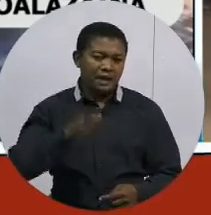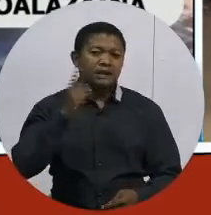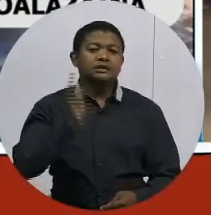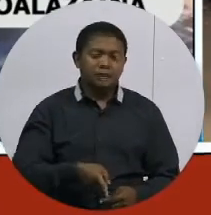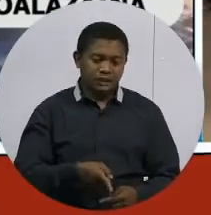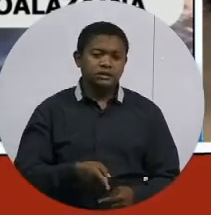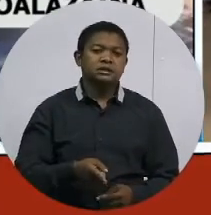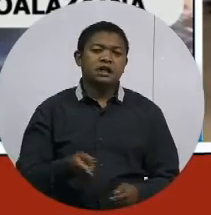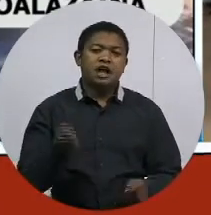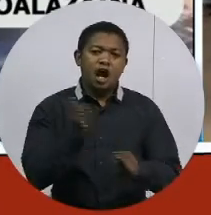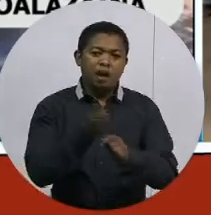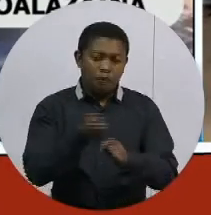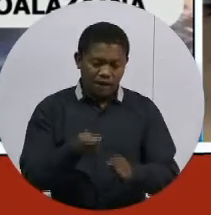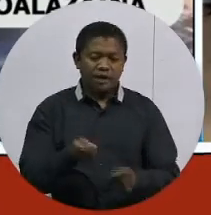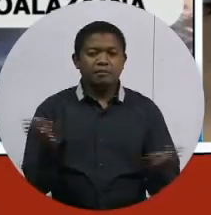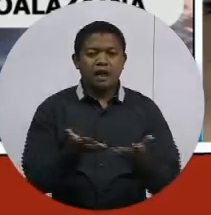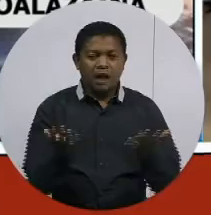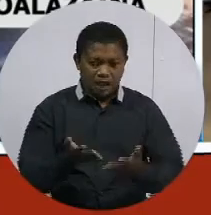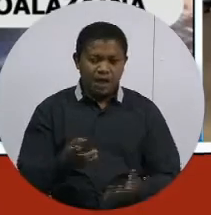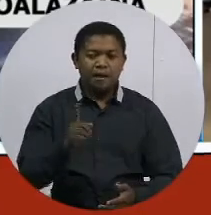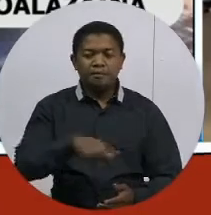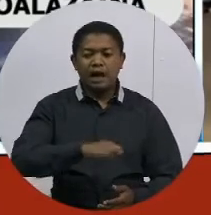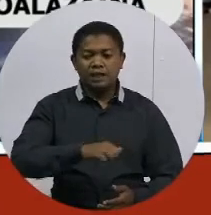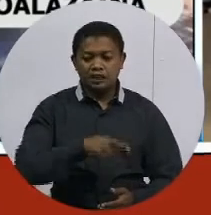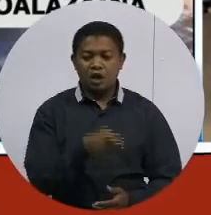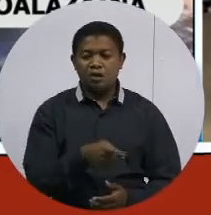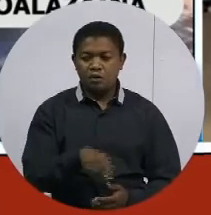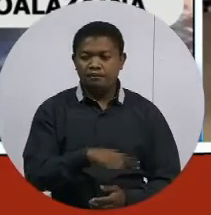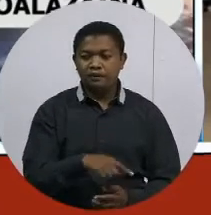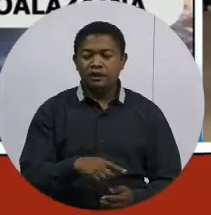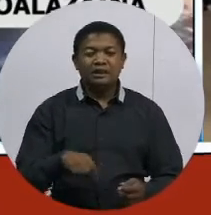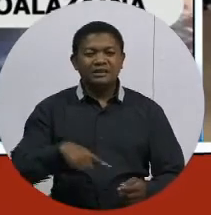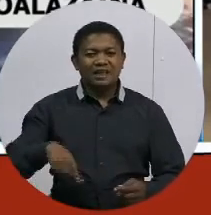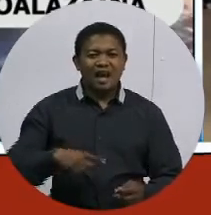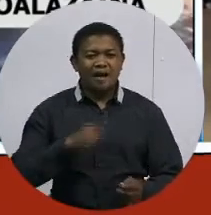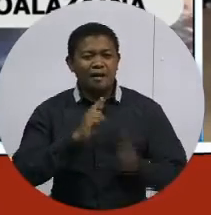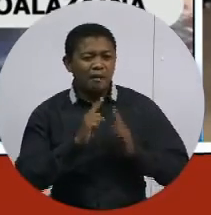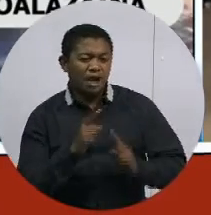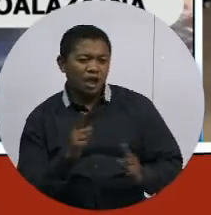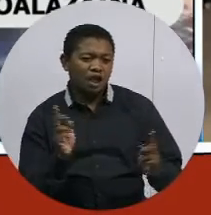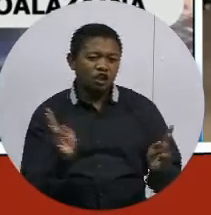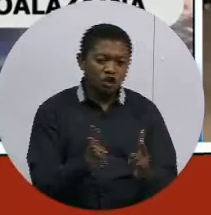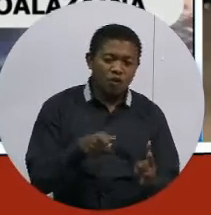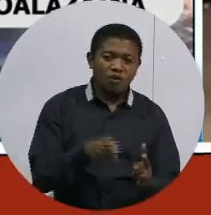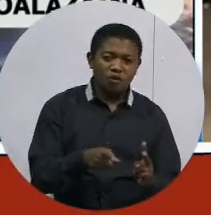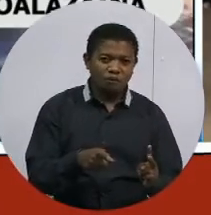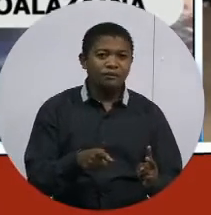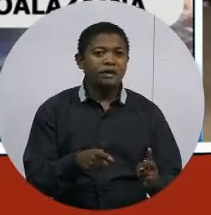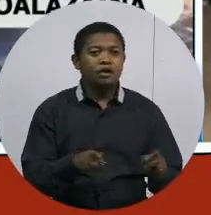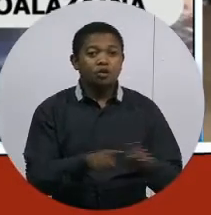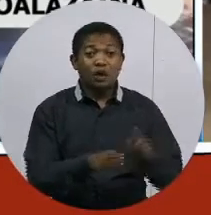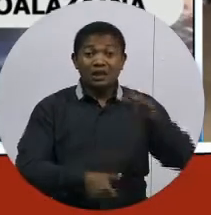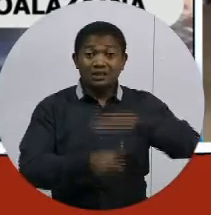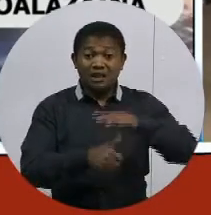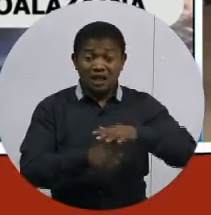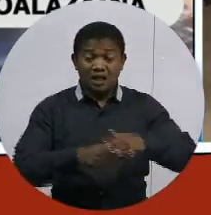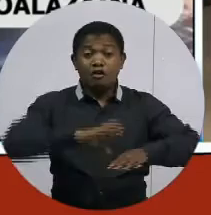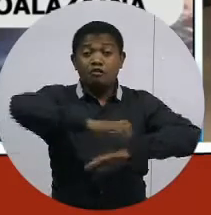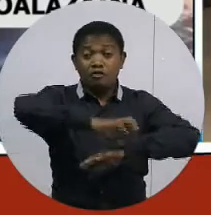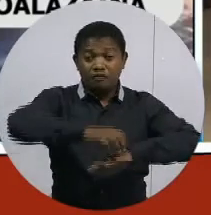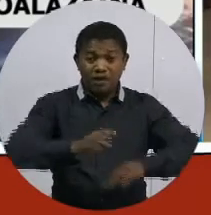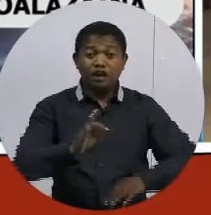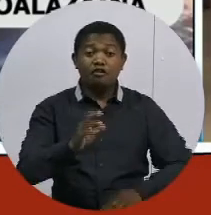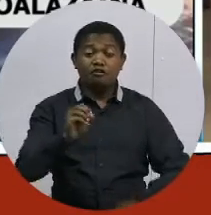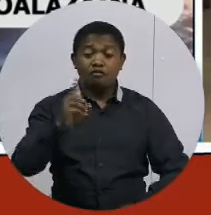ao anatin'izay fifanarahana izay. Teo izany no ny fampiresahana eo anatrehany directeur régional ny fonction publique